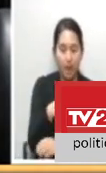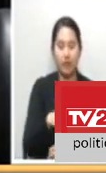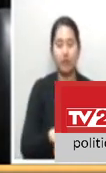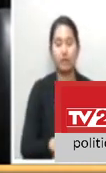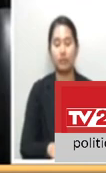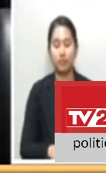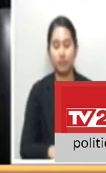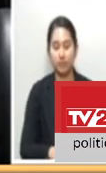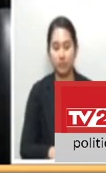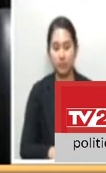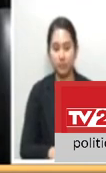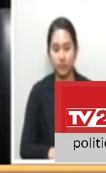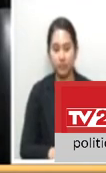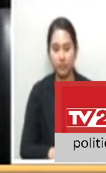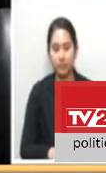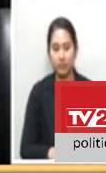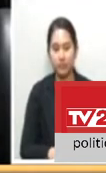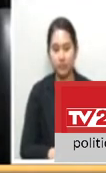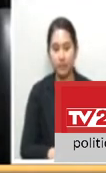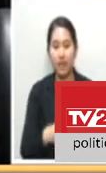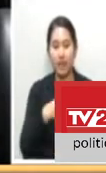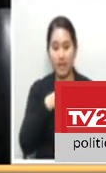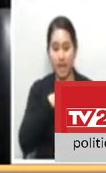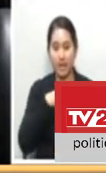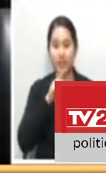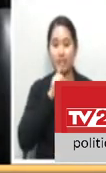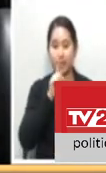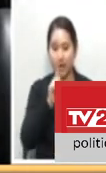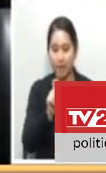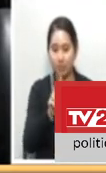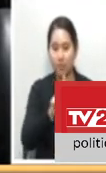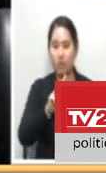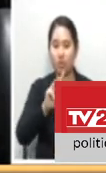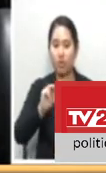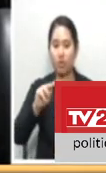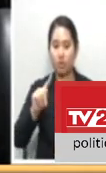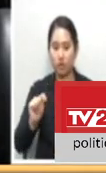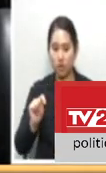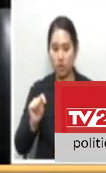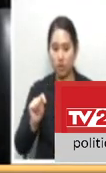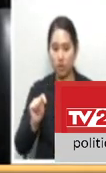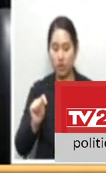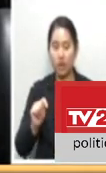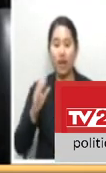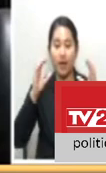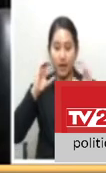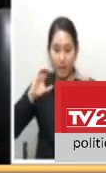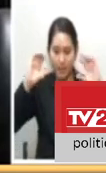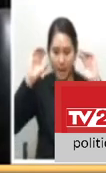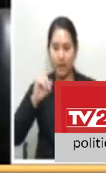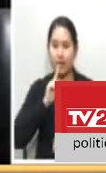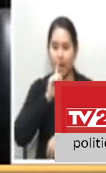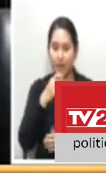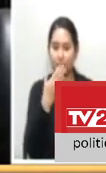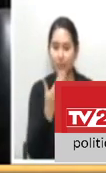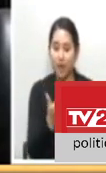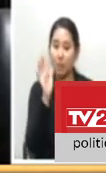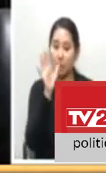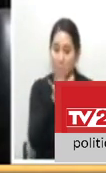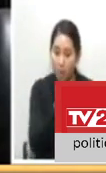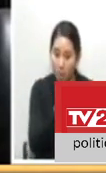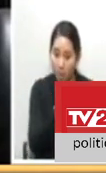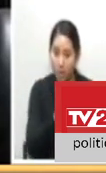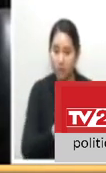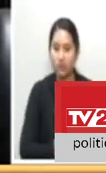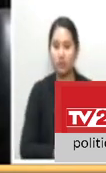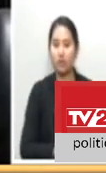751ล้านบาทอยากถามทางรัฐมนตรีถามทางรัฐบาลว่ามันจะเพียงพอไหมขออนุ